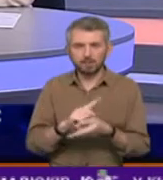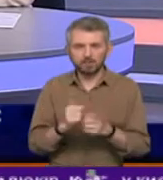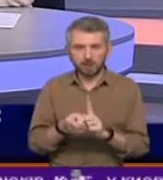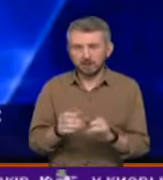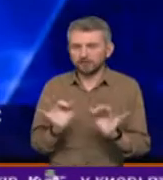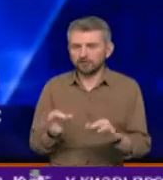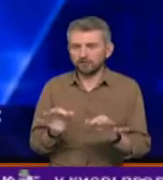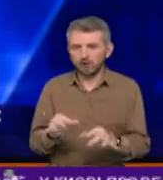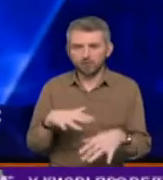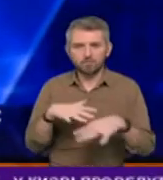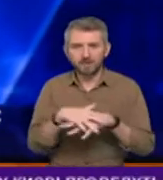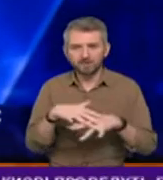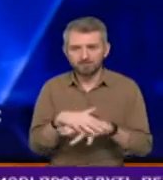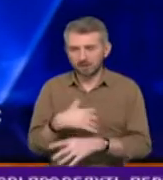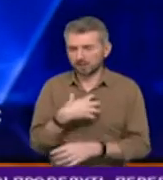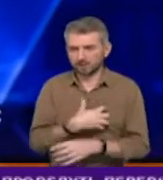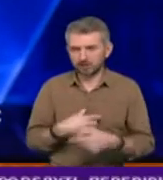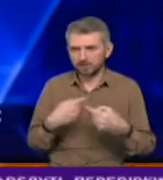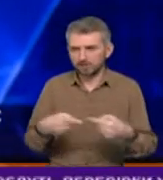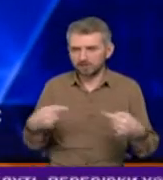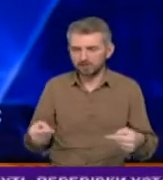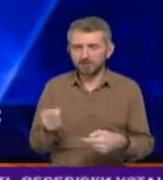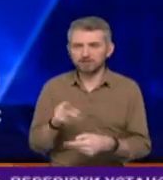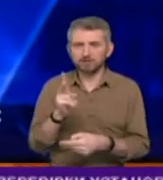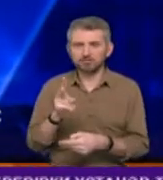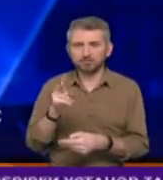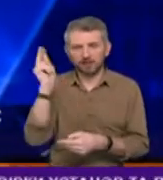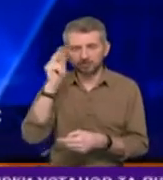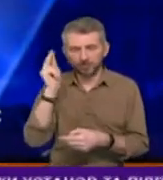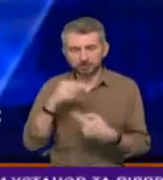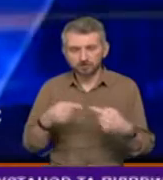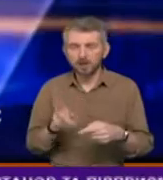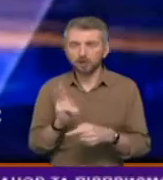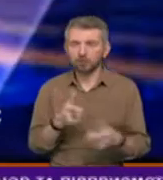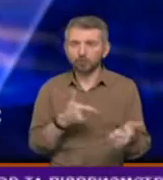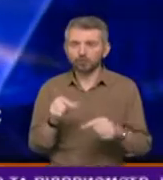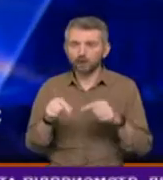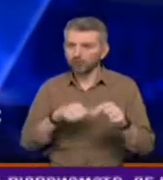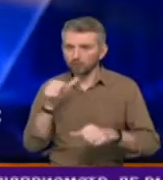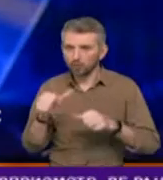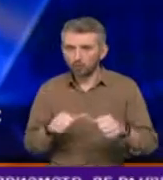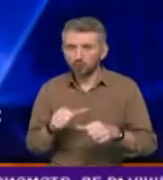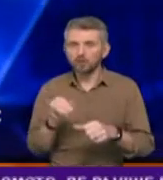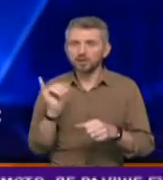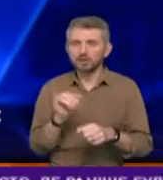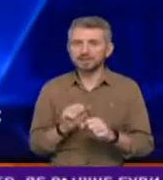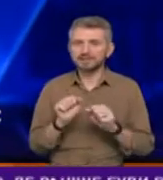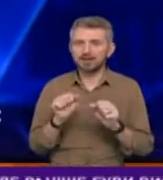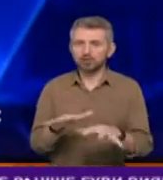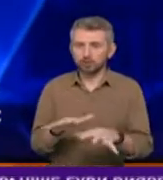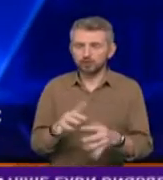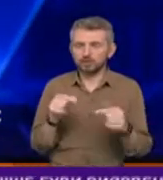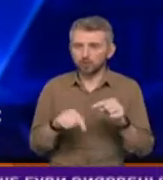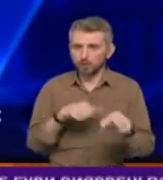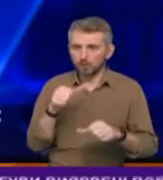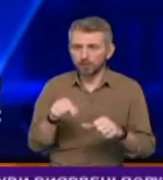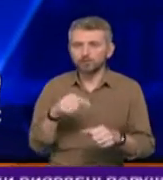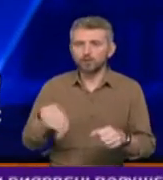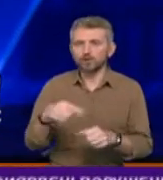до 25 березня на сайті, ну, всі знають, хто там з ЗНО пов'язаний, Українського центру оцінювання якості